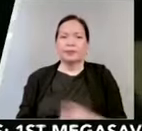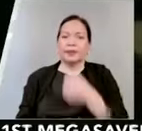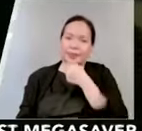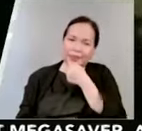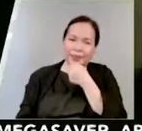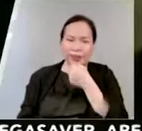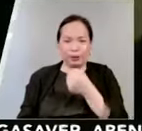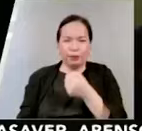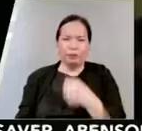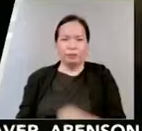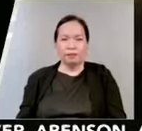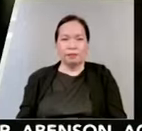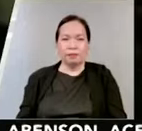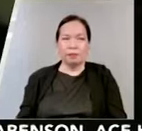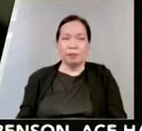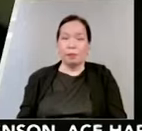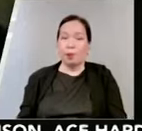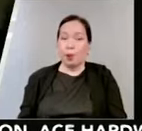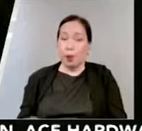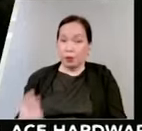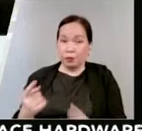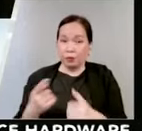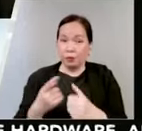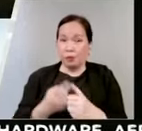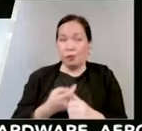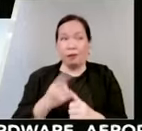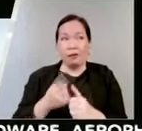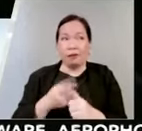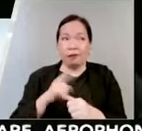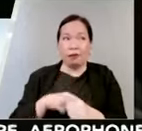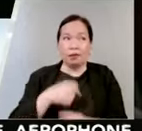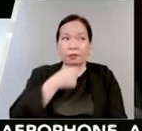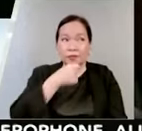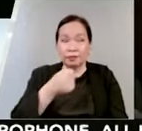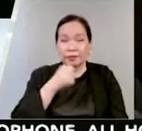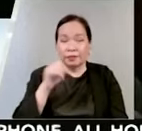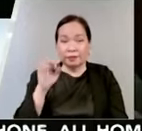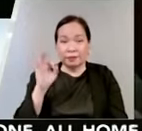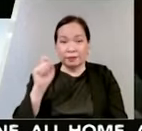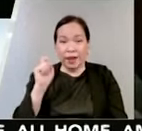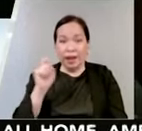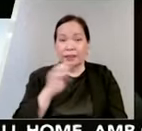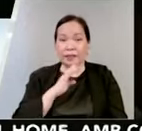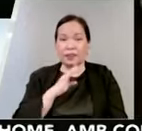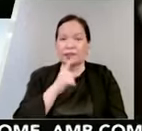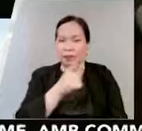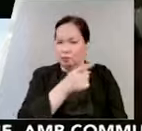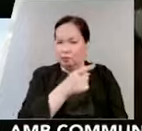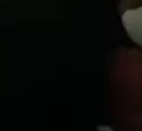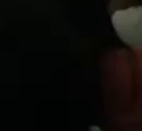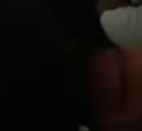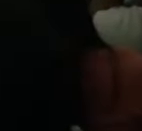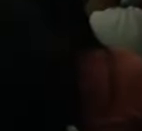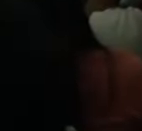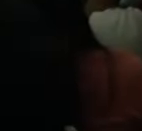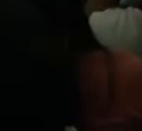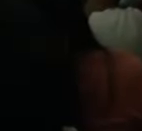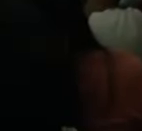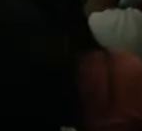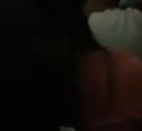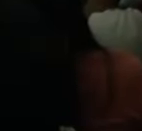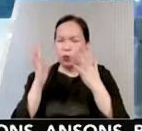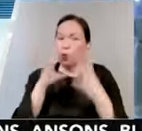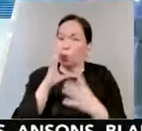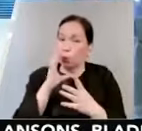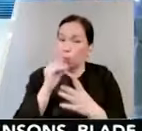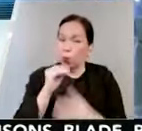Sa buwan naman ng Fast Talk, sumalang ang undisputed King of Talk at media icon na si Boy Abunda sa